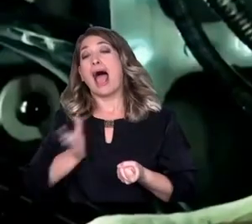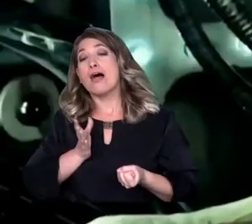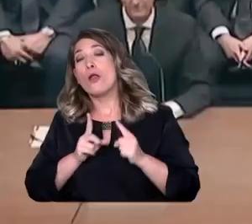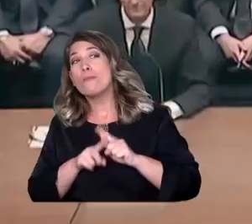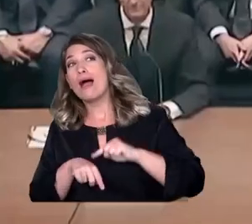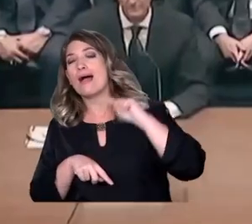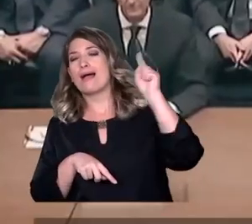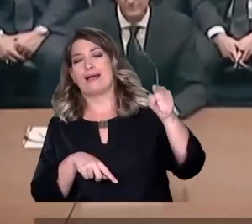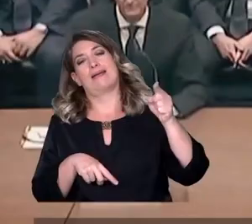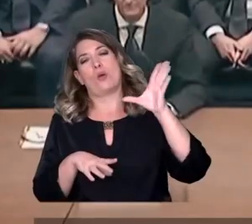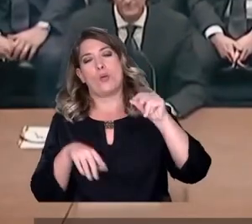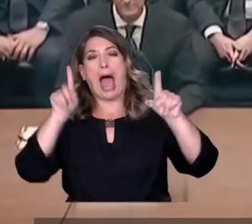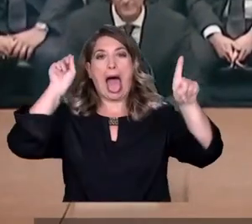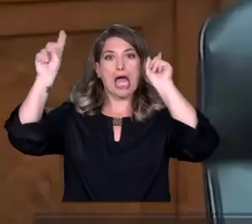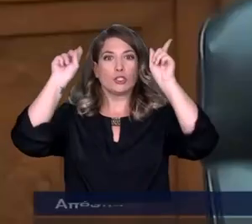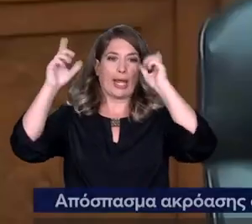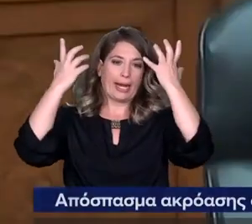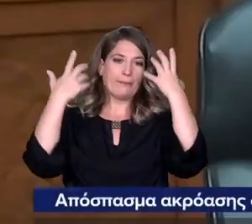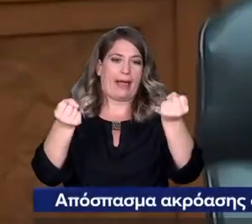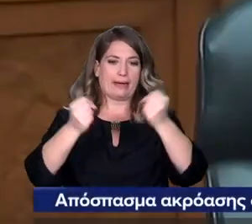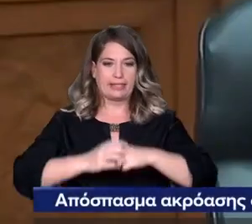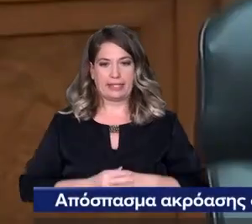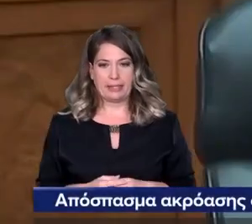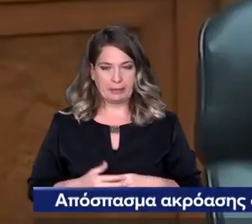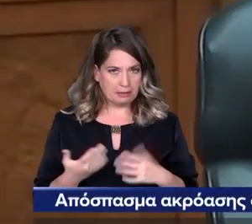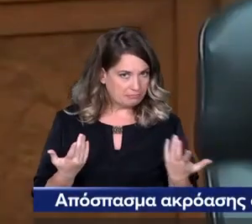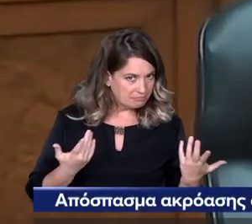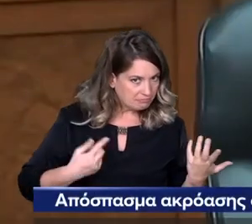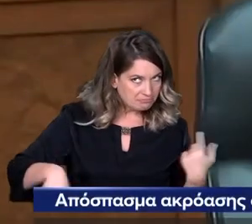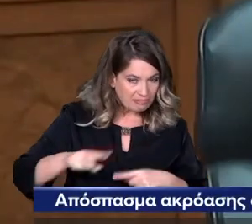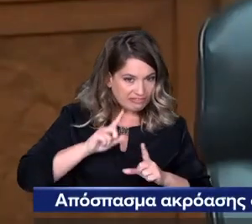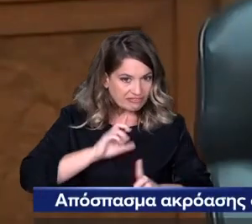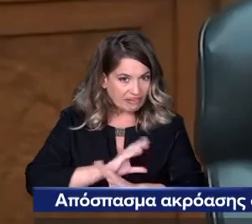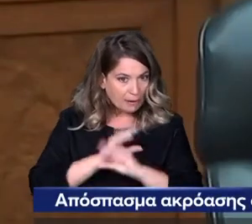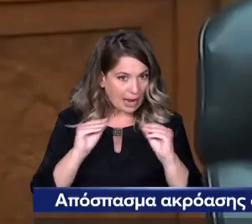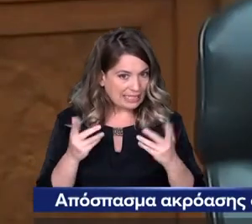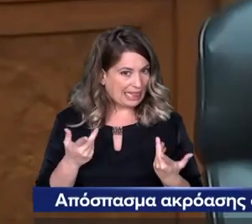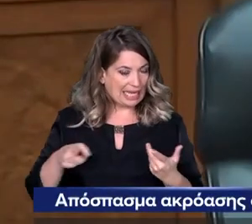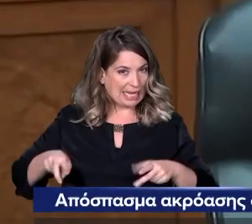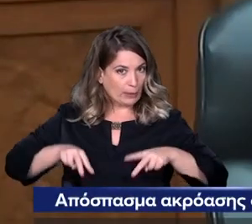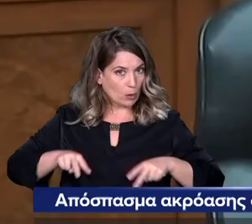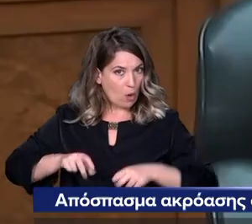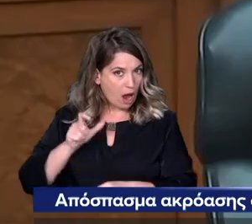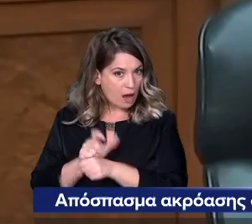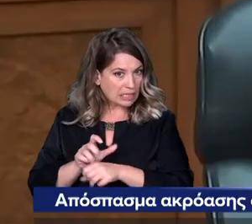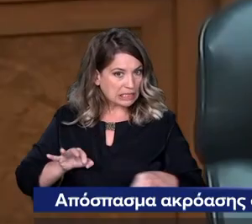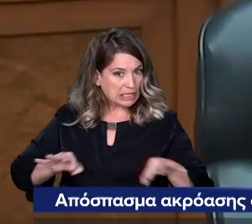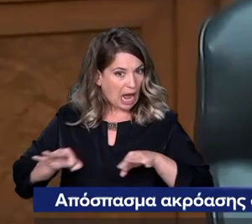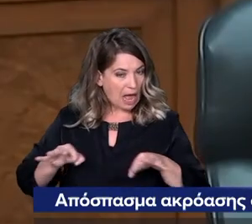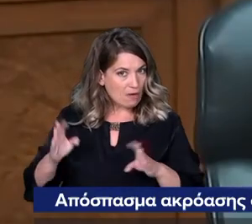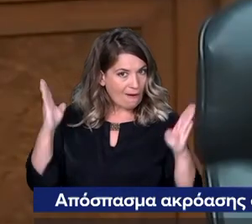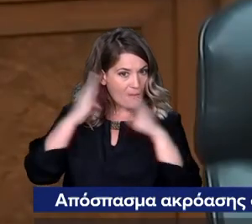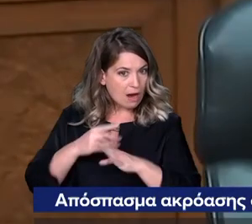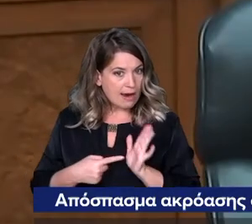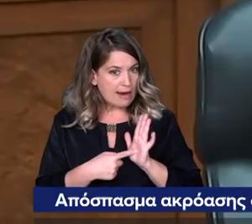DNA εξωγήινων. There are rumors that have come up to the Hill of a secretive project within the Department of